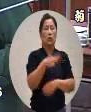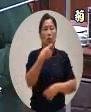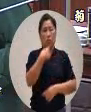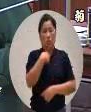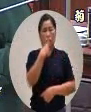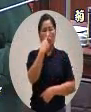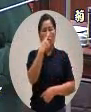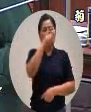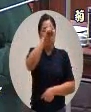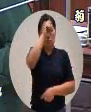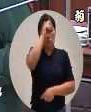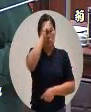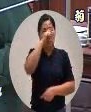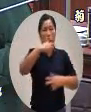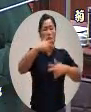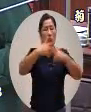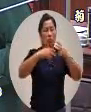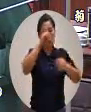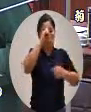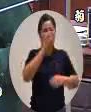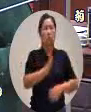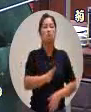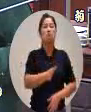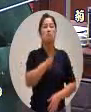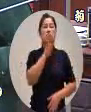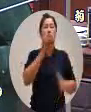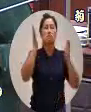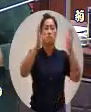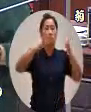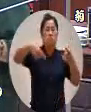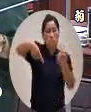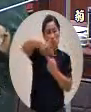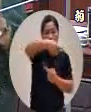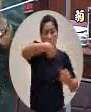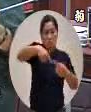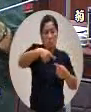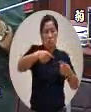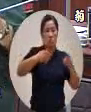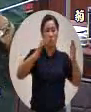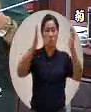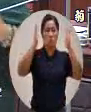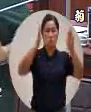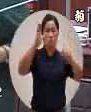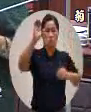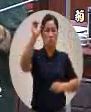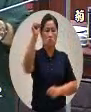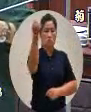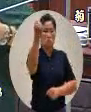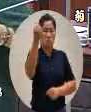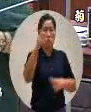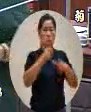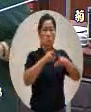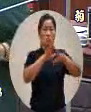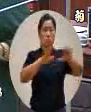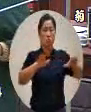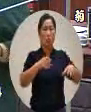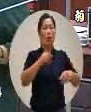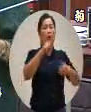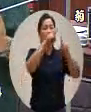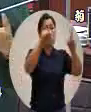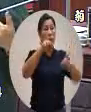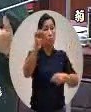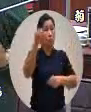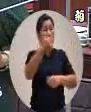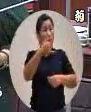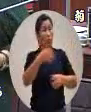真正轉型的正義我也覺得張議員對他們的關心我們很感心